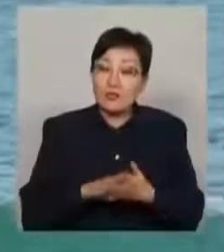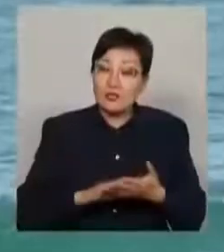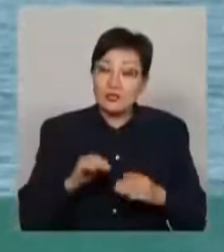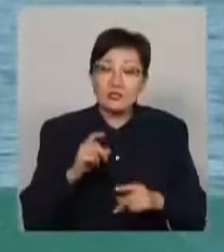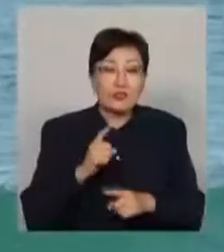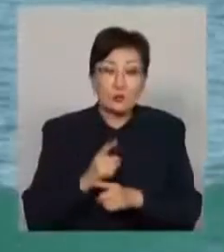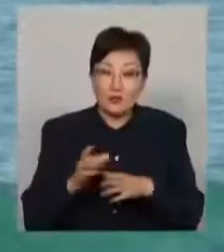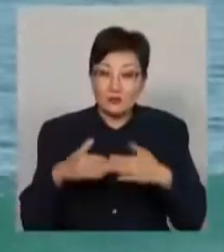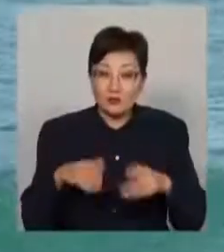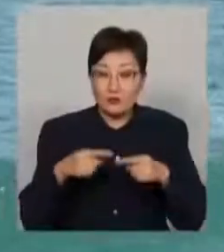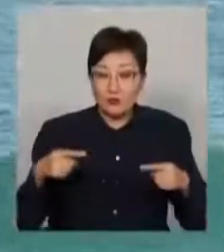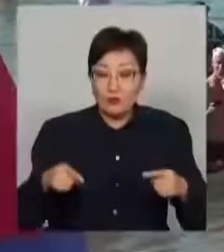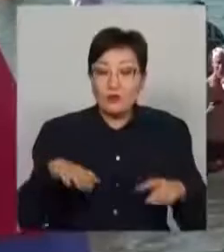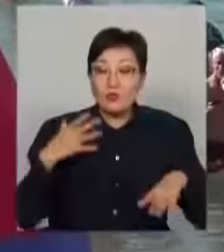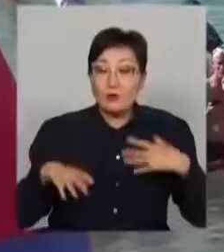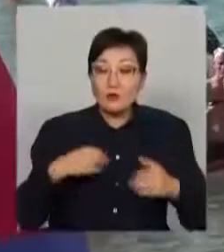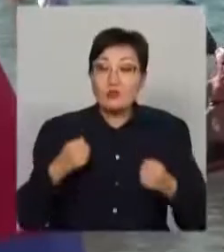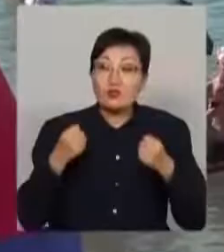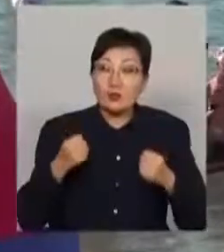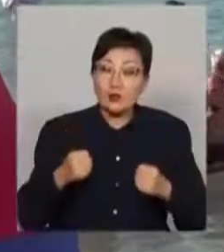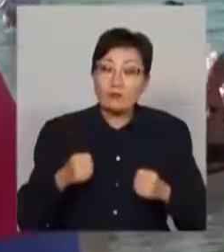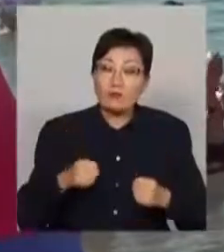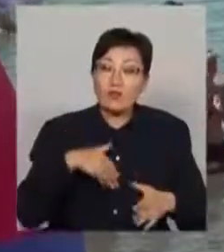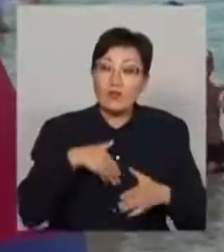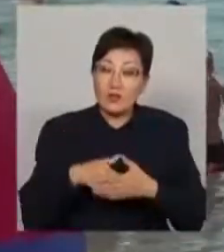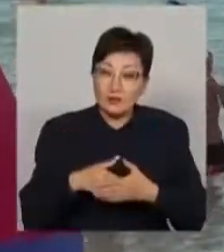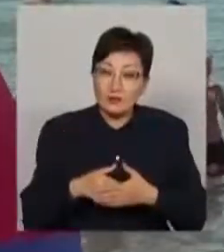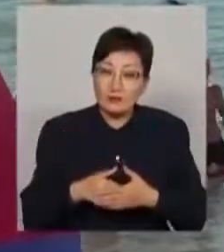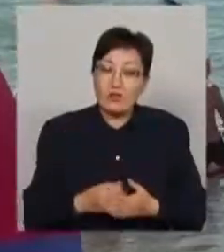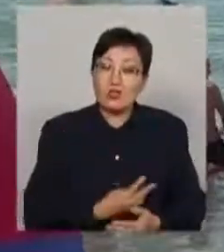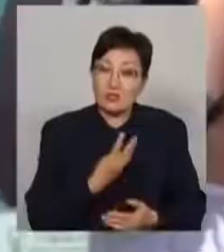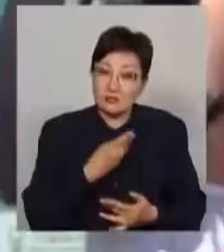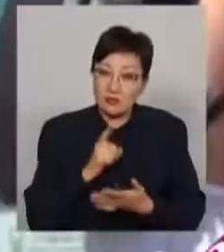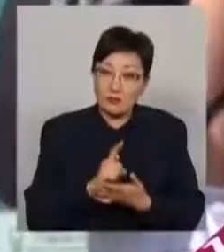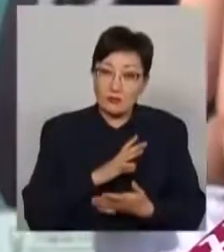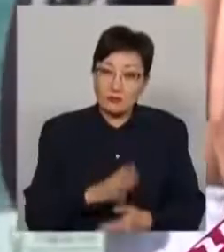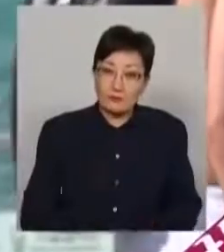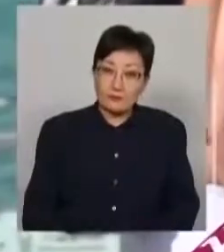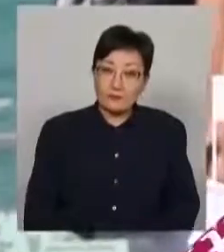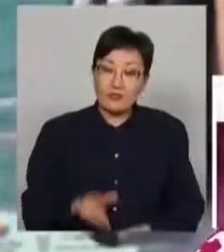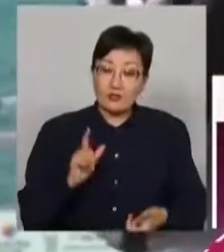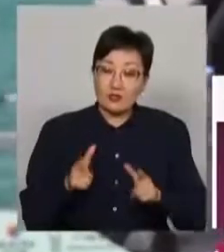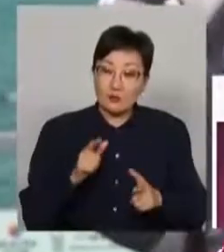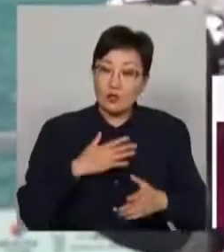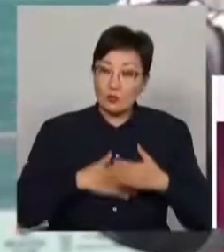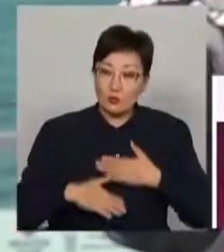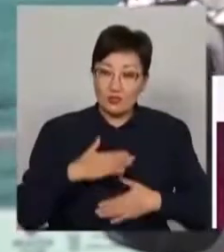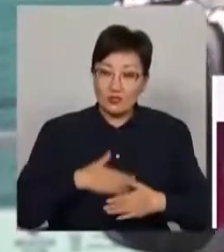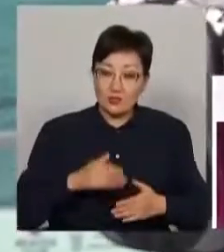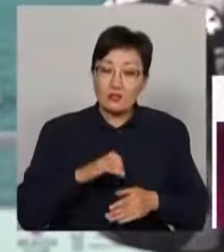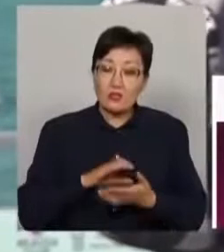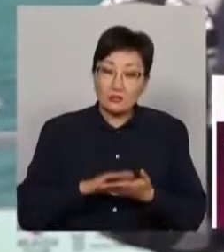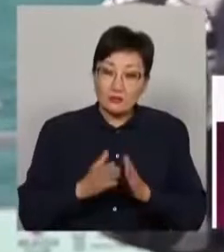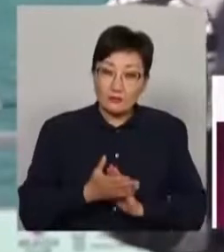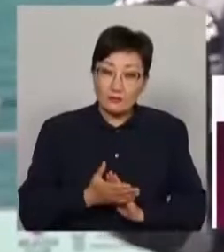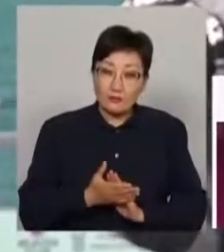жоқ. Бастысы түрлі дайындықтан өтіп, спортқа деген құлшынысы жоғары болса жеткілікті. Шыны керек, қуанышымыз қойнымызға